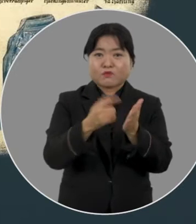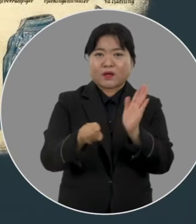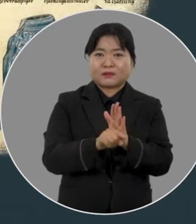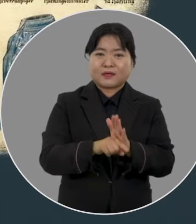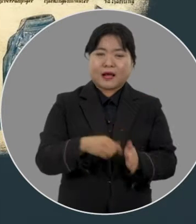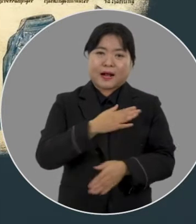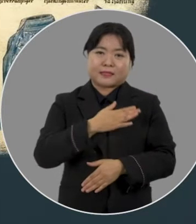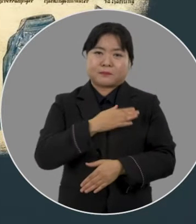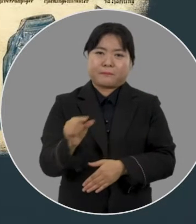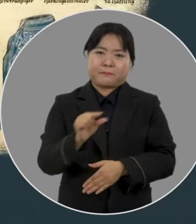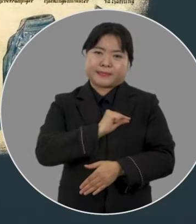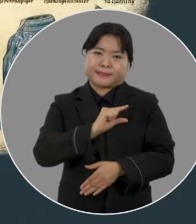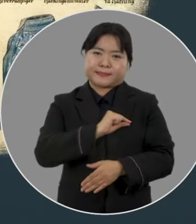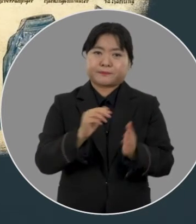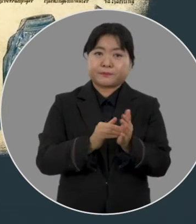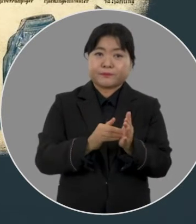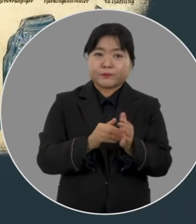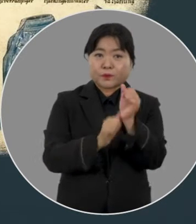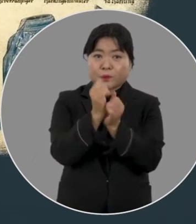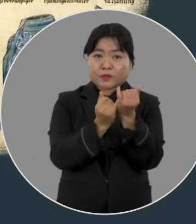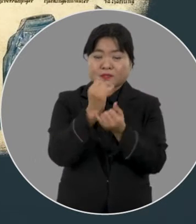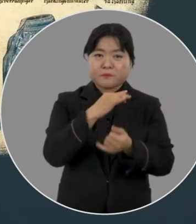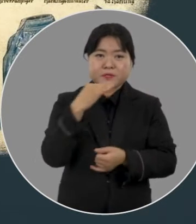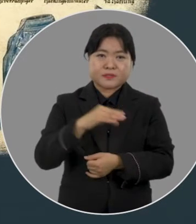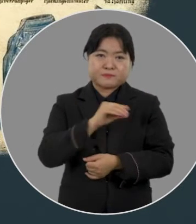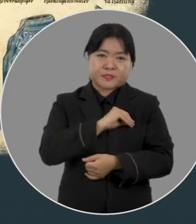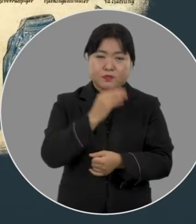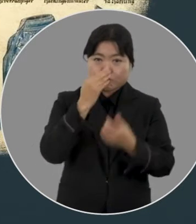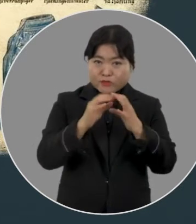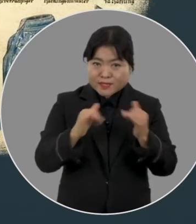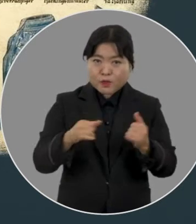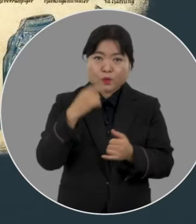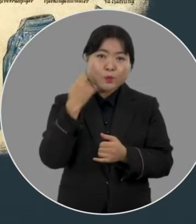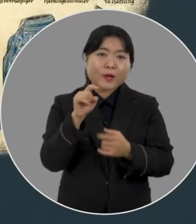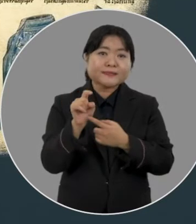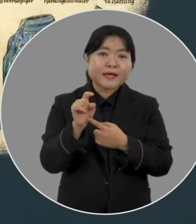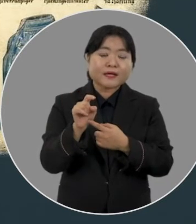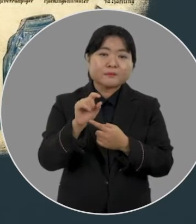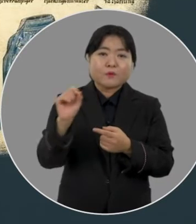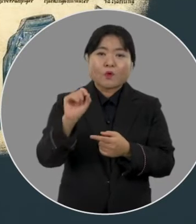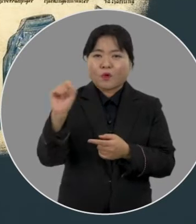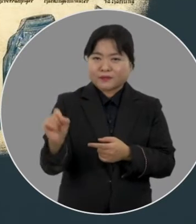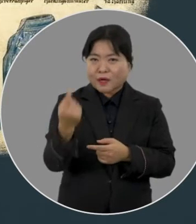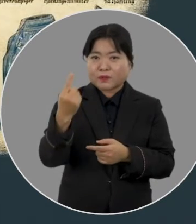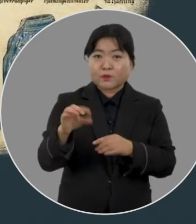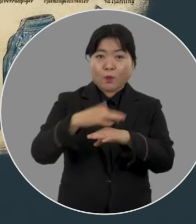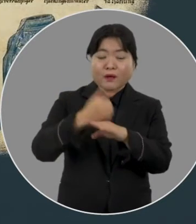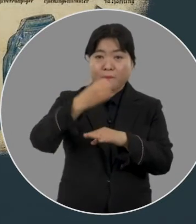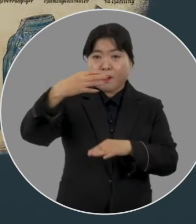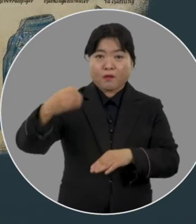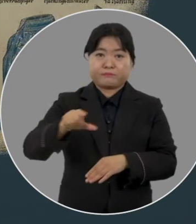가슴에 배지를 달아줬죠. 동성애자는 핑크빛, 유대인들은 노란색, 다윗왕의